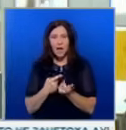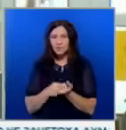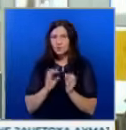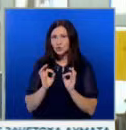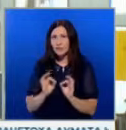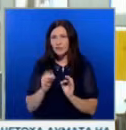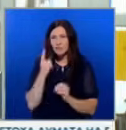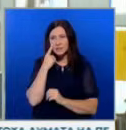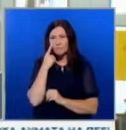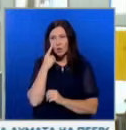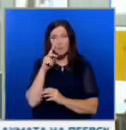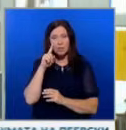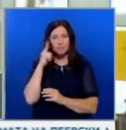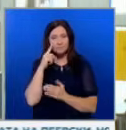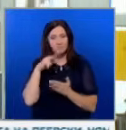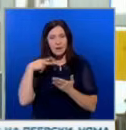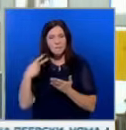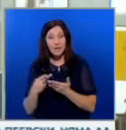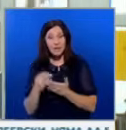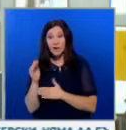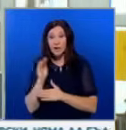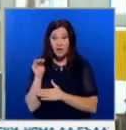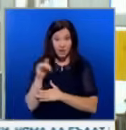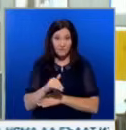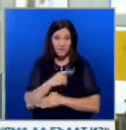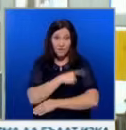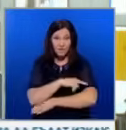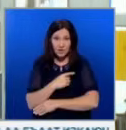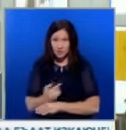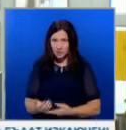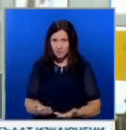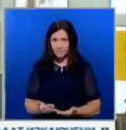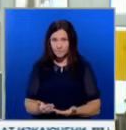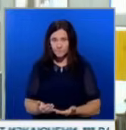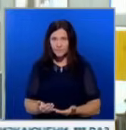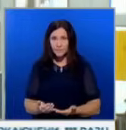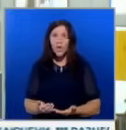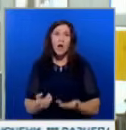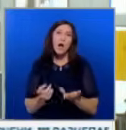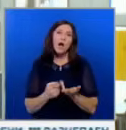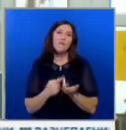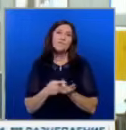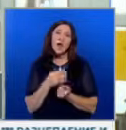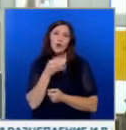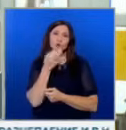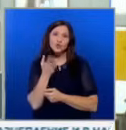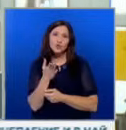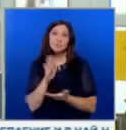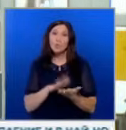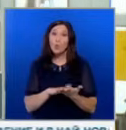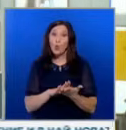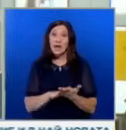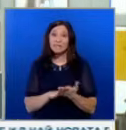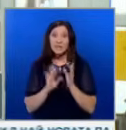такива симптоми на колапс те постъпват в клиниката. В някои случаи сме